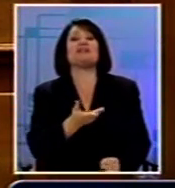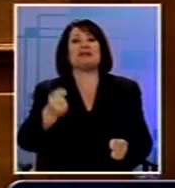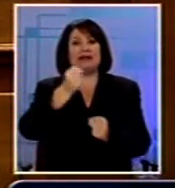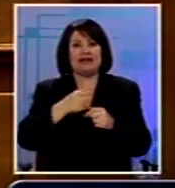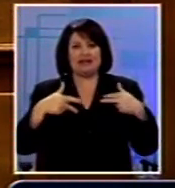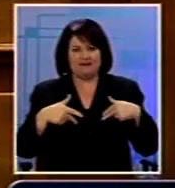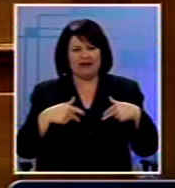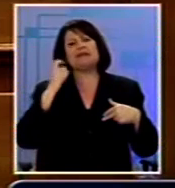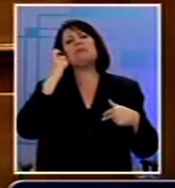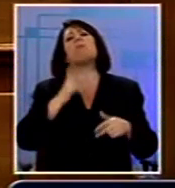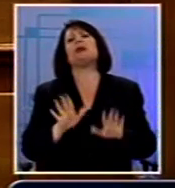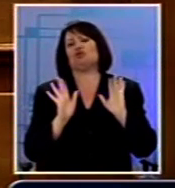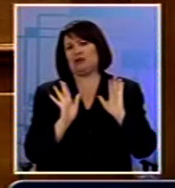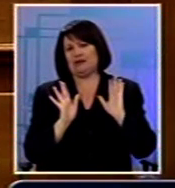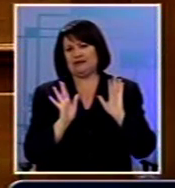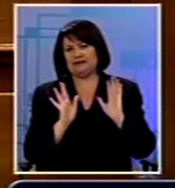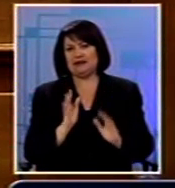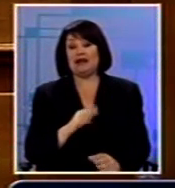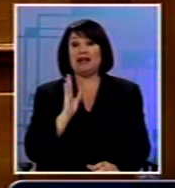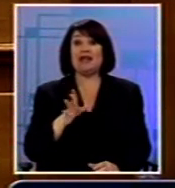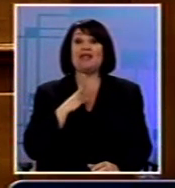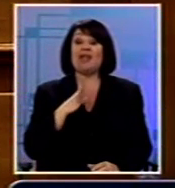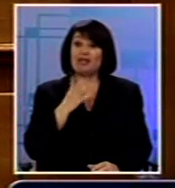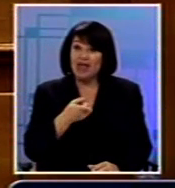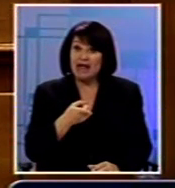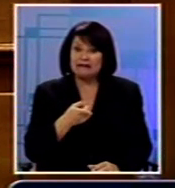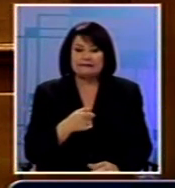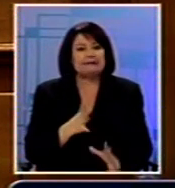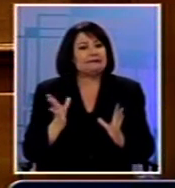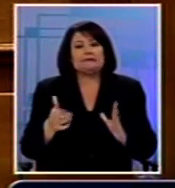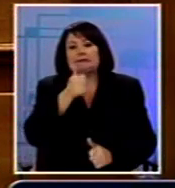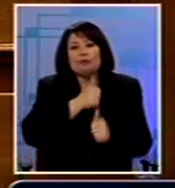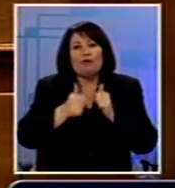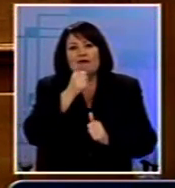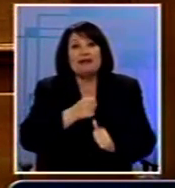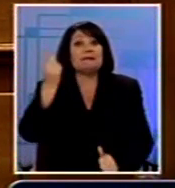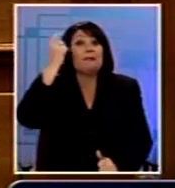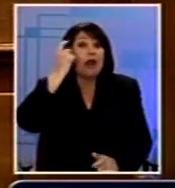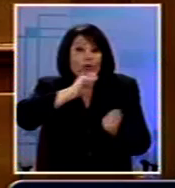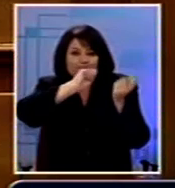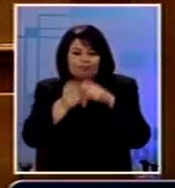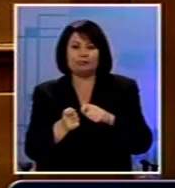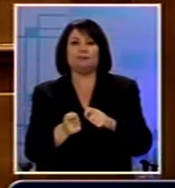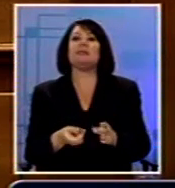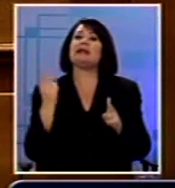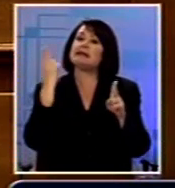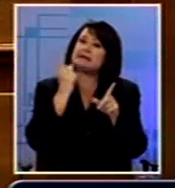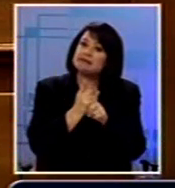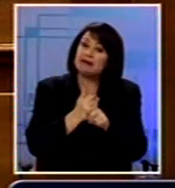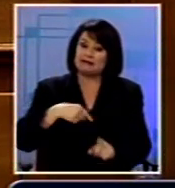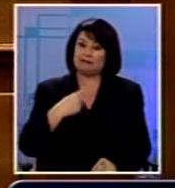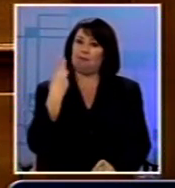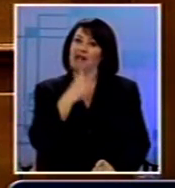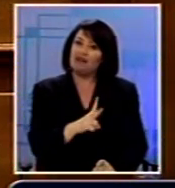κυβέρνηση μην το σκέπτεστε. Αν δεν θέλετε να βράζετε στο ζουμί σας, να αλλάξετε μυαλά. Και κυρίως να αλλάξετε